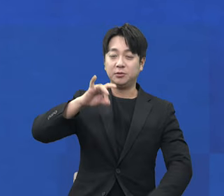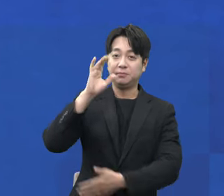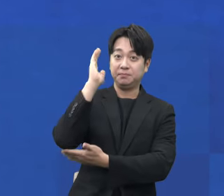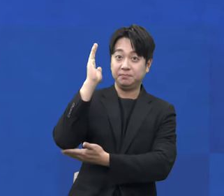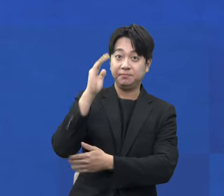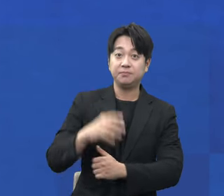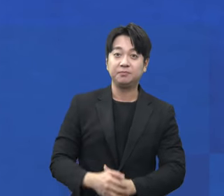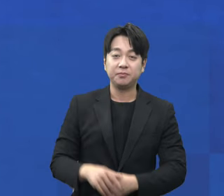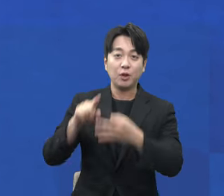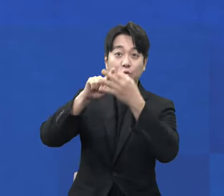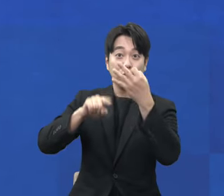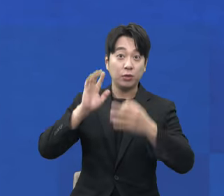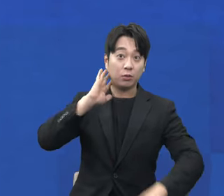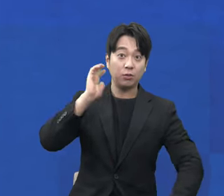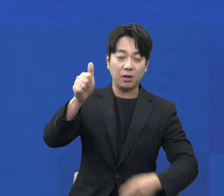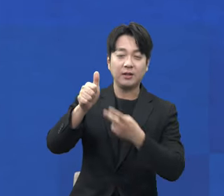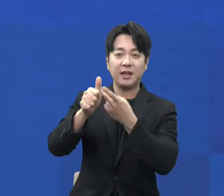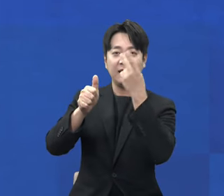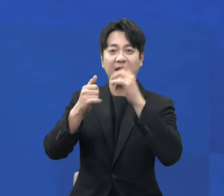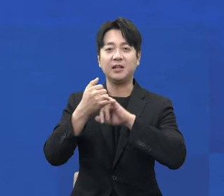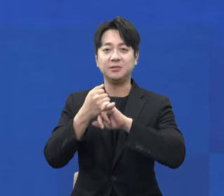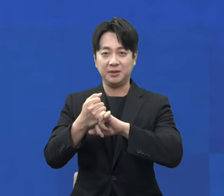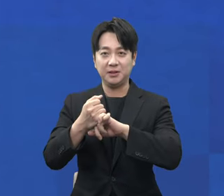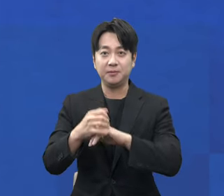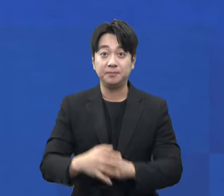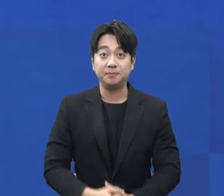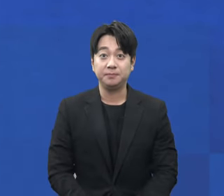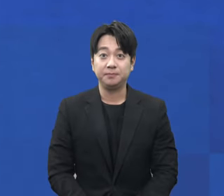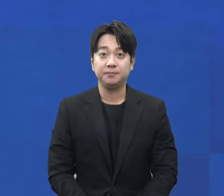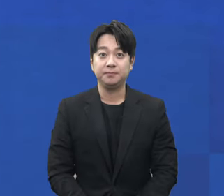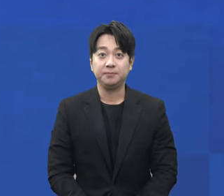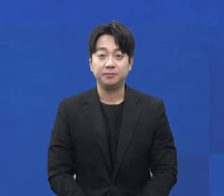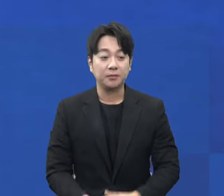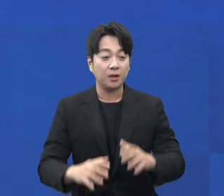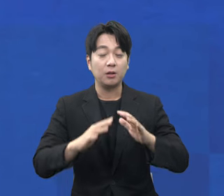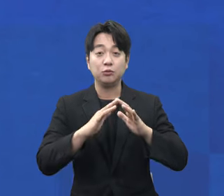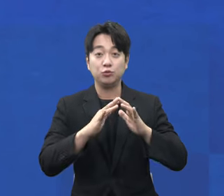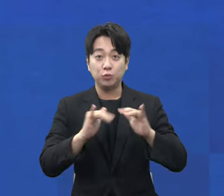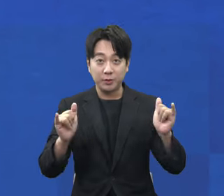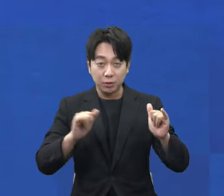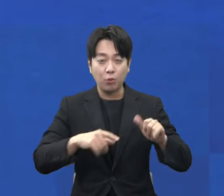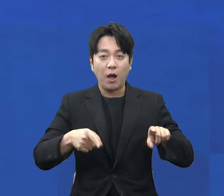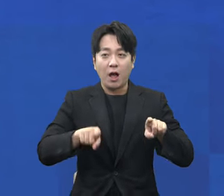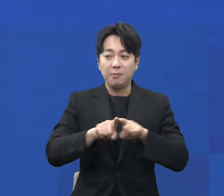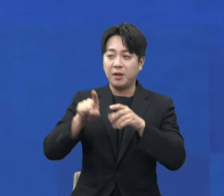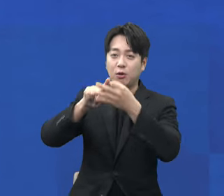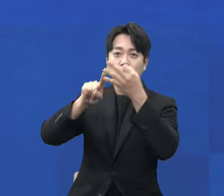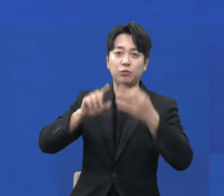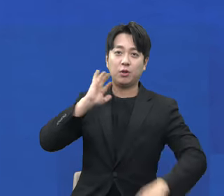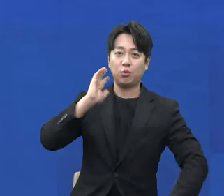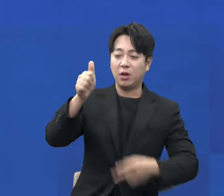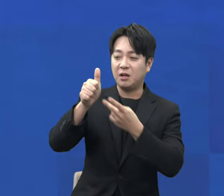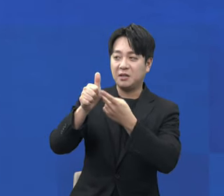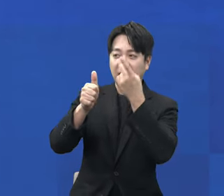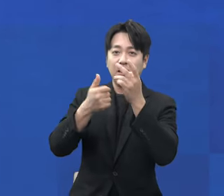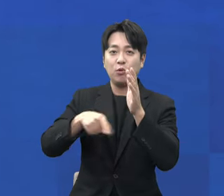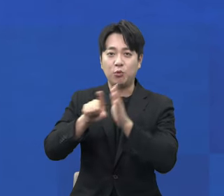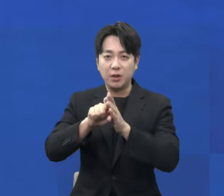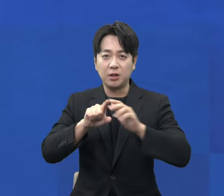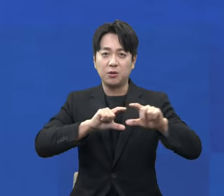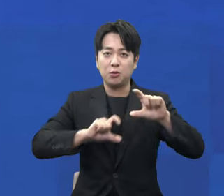탄핵하겠습니다. 전국 청년 당원 동지 여러분과 함께 윤석열 탄핵 투쟁 최전선에 서겠습니다. 모든 것을